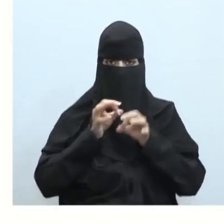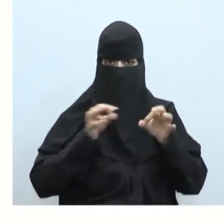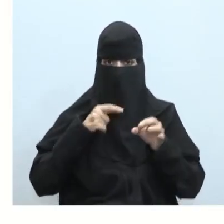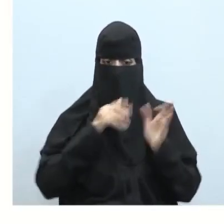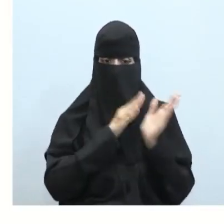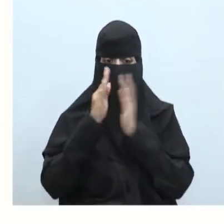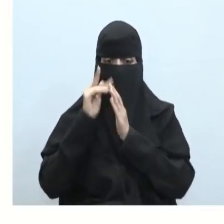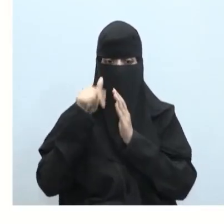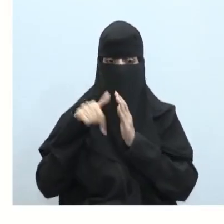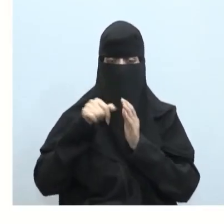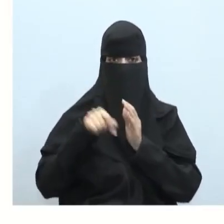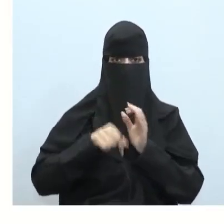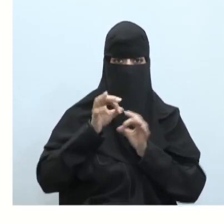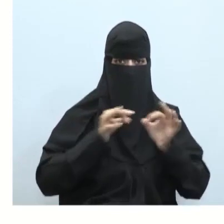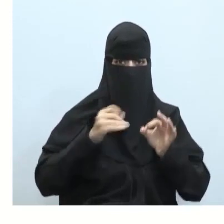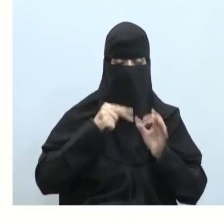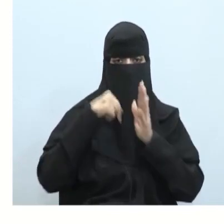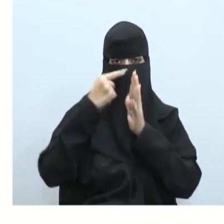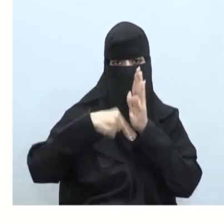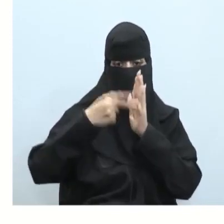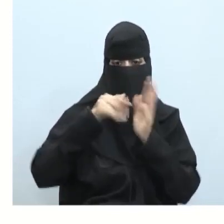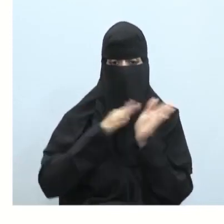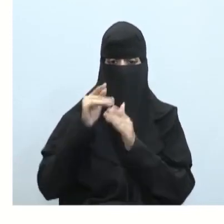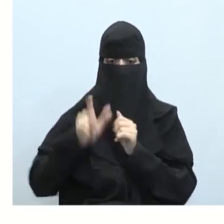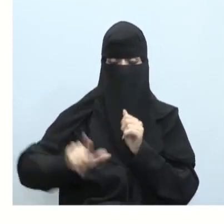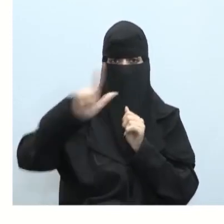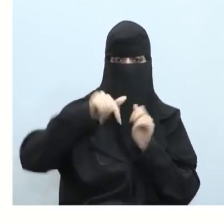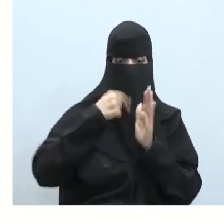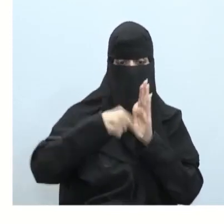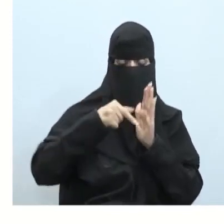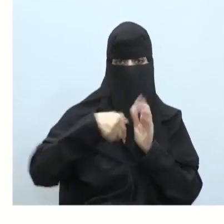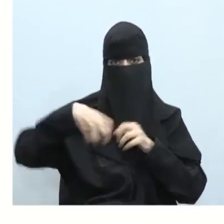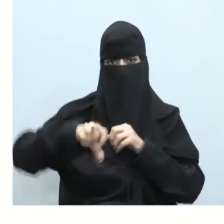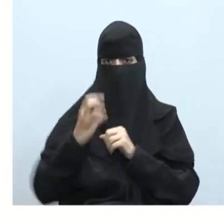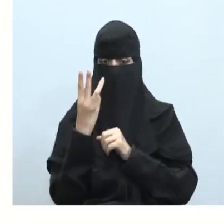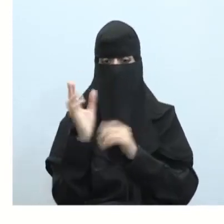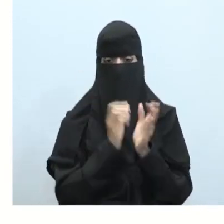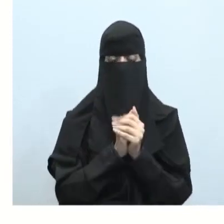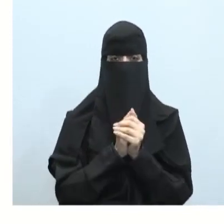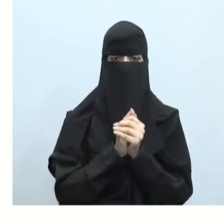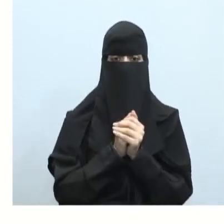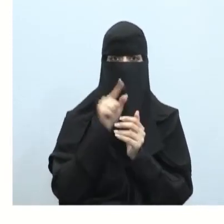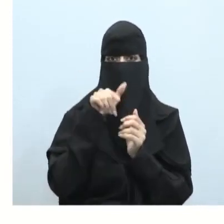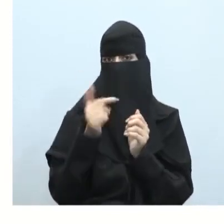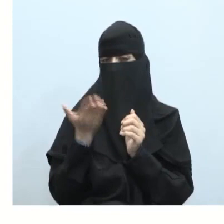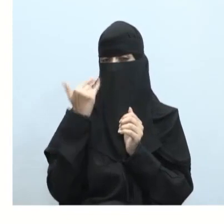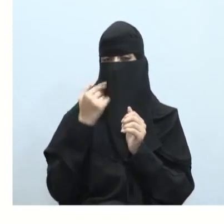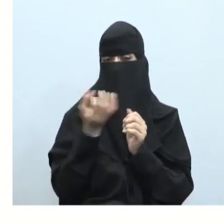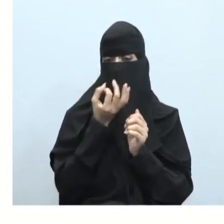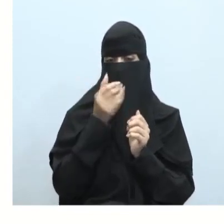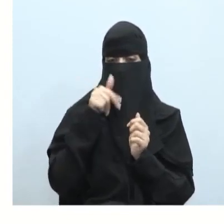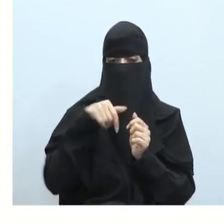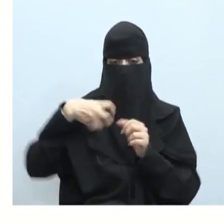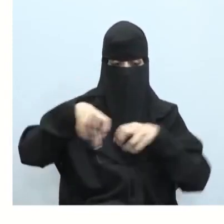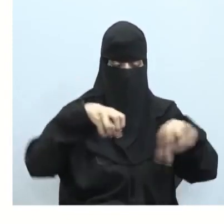مقرر هندسه البرمجيات في درس لغات البرمجه ومعالجتها الجزء الثالث في الدرس السابق تحدثنا